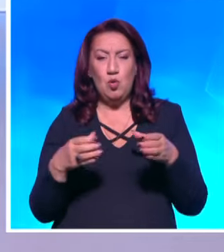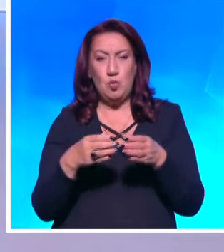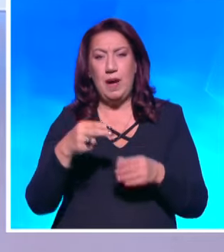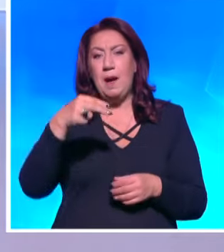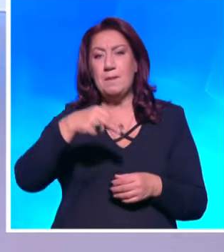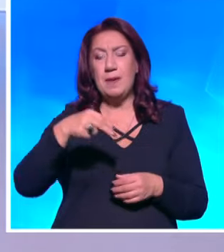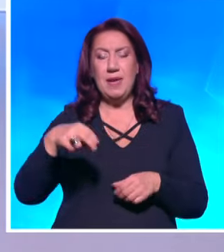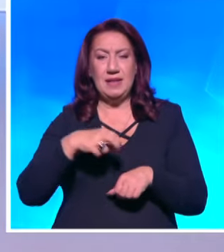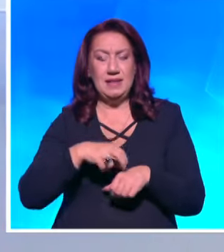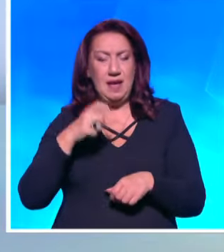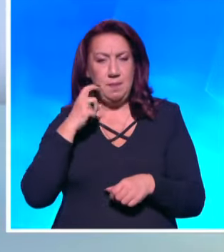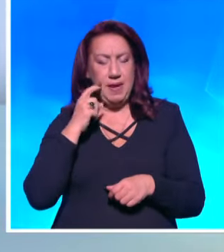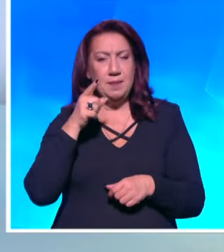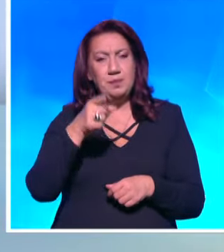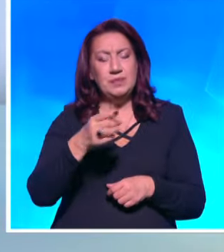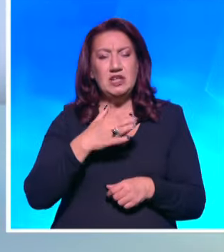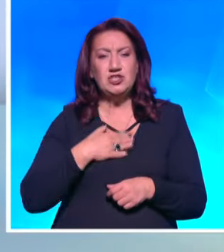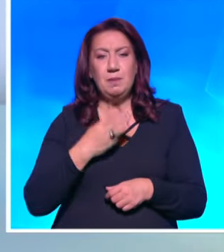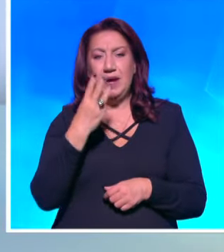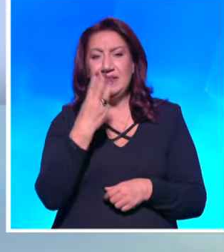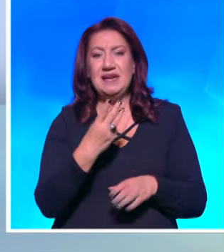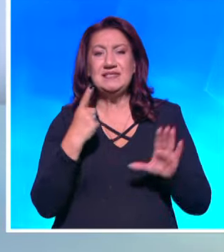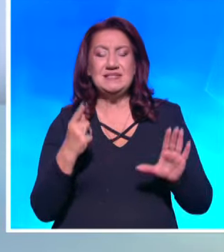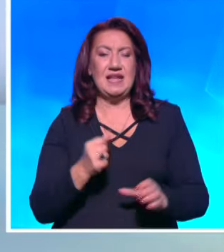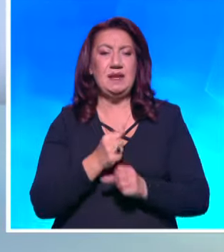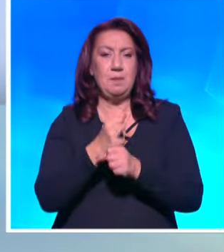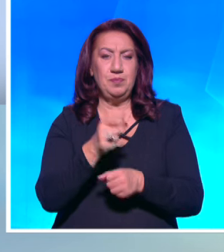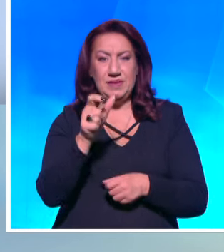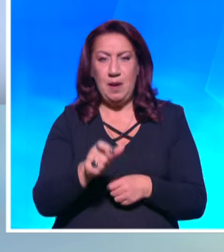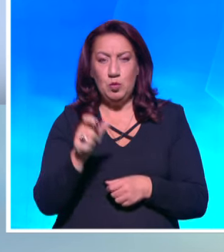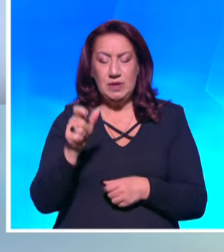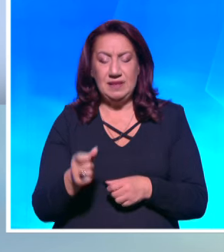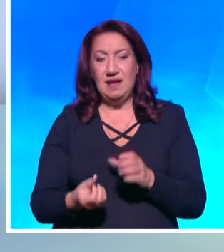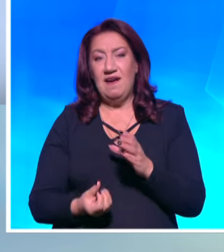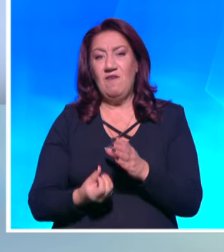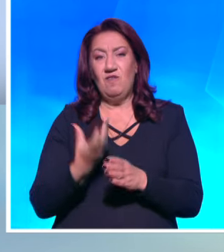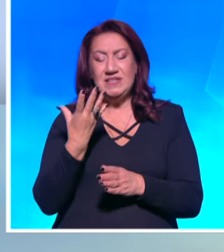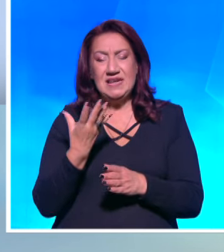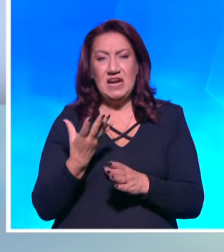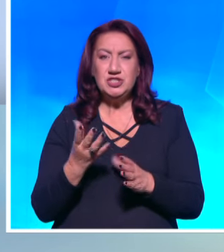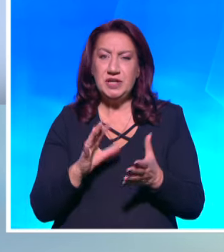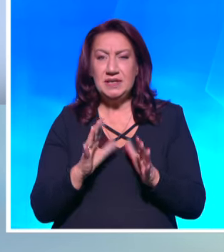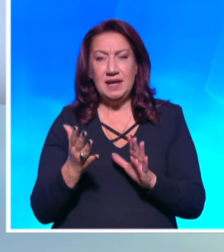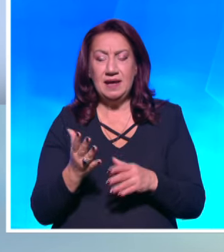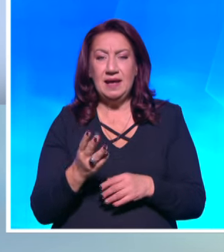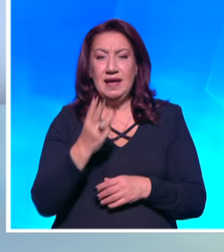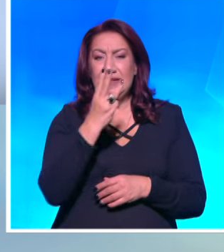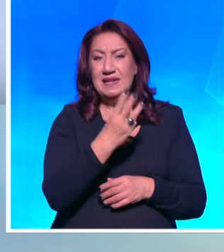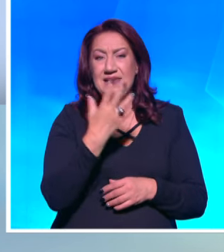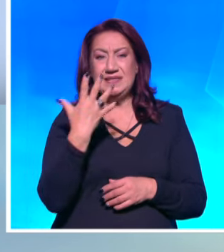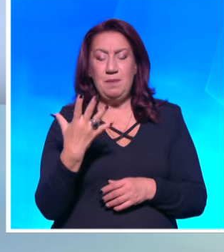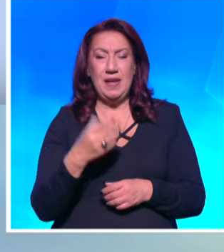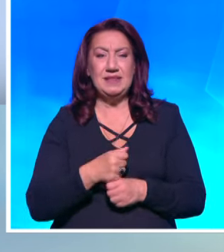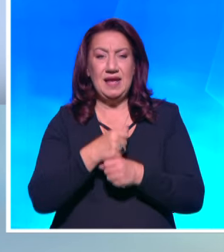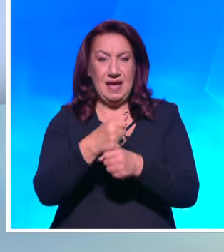ППДБ. Коалицията ще разполага с 37 места в пленарната зала. Възраждане се очаква да бъде с 35